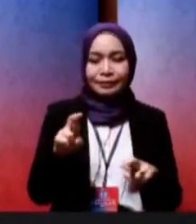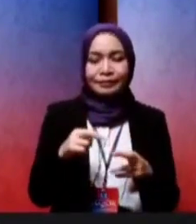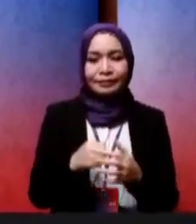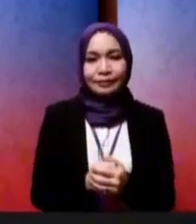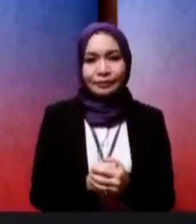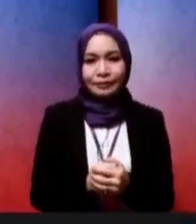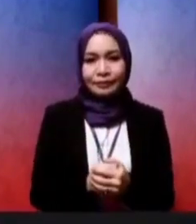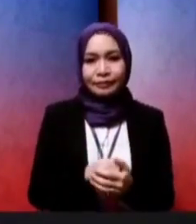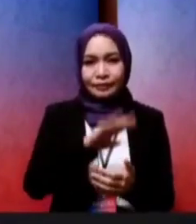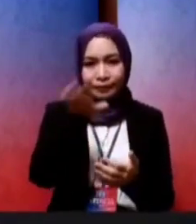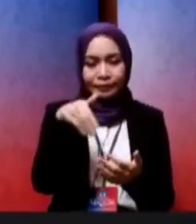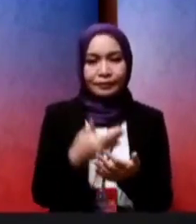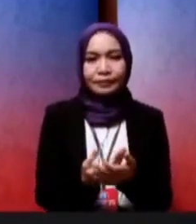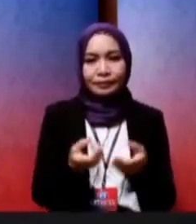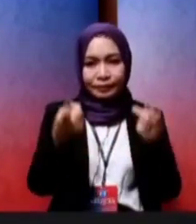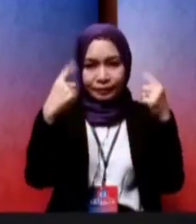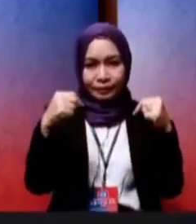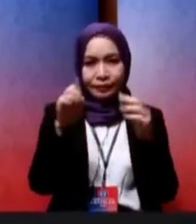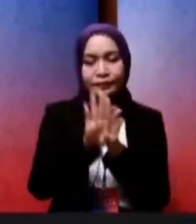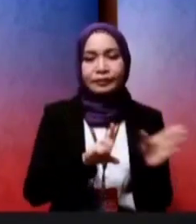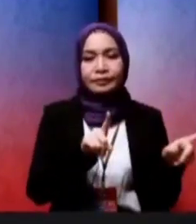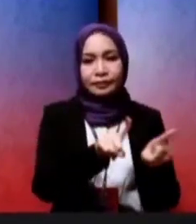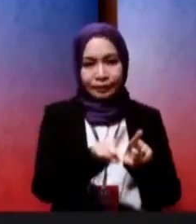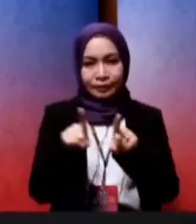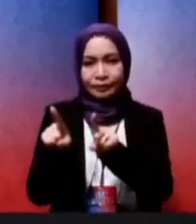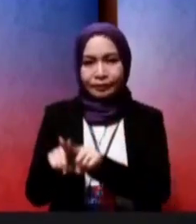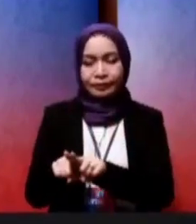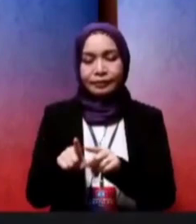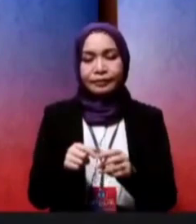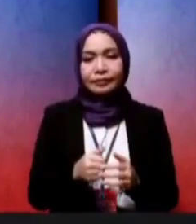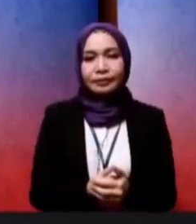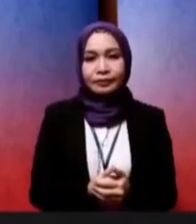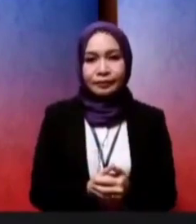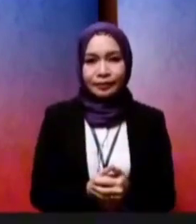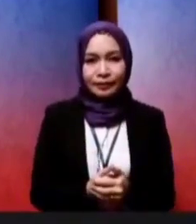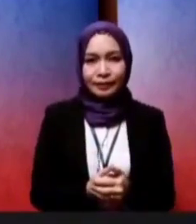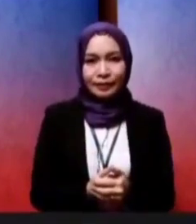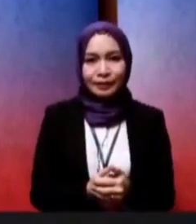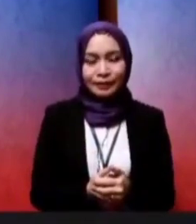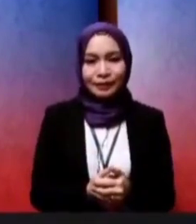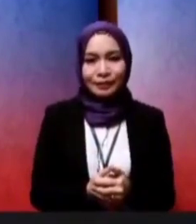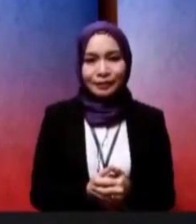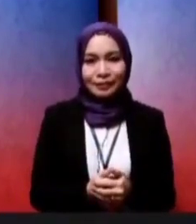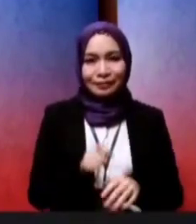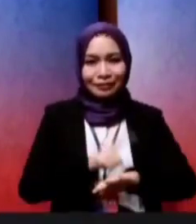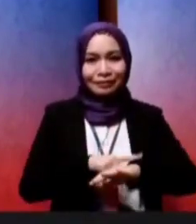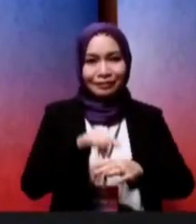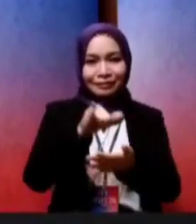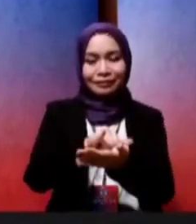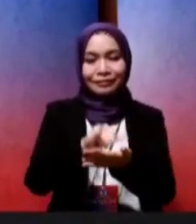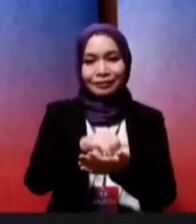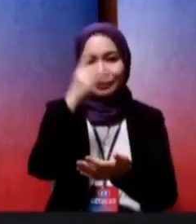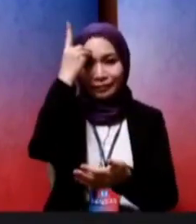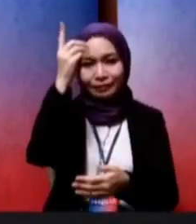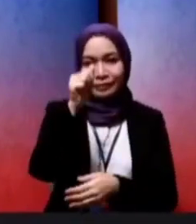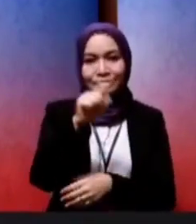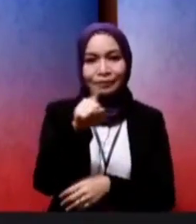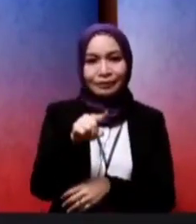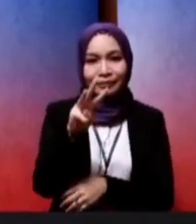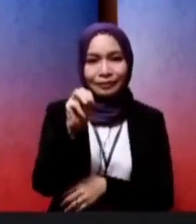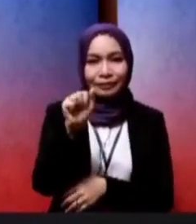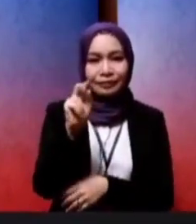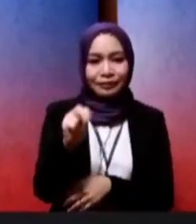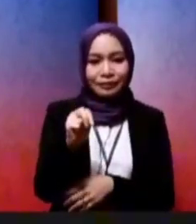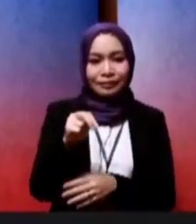dengar bersama menganggotai ketika itu dat Azman belum lagi Parti keadilan